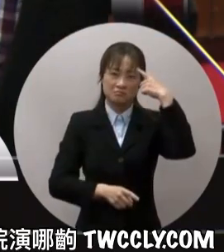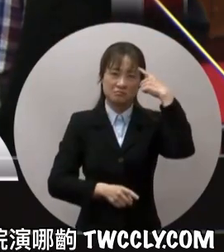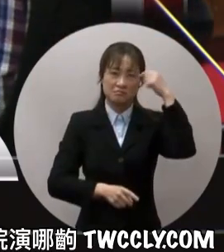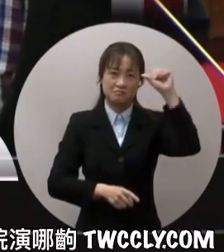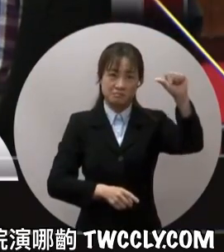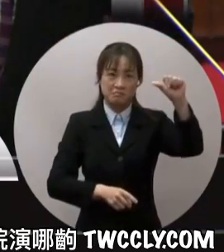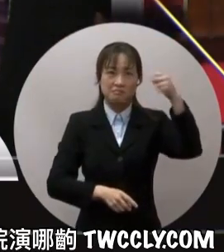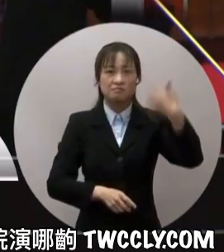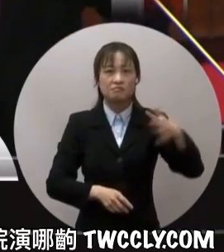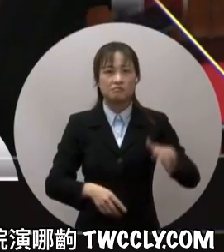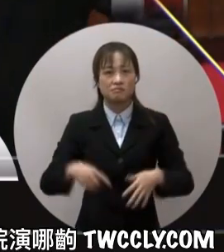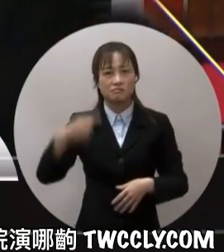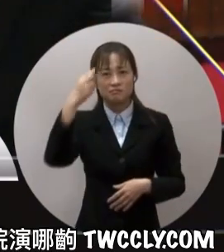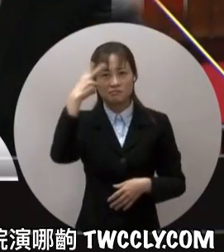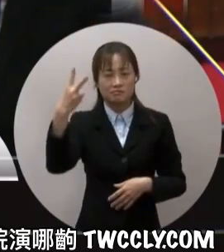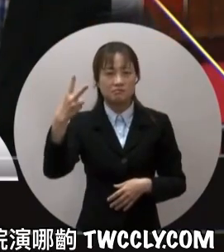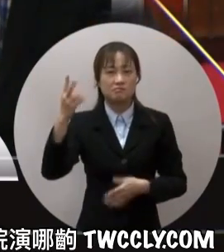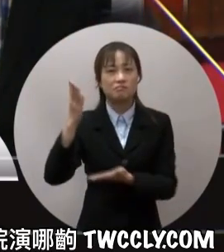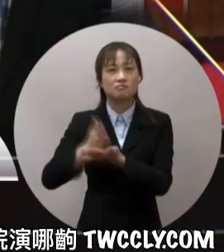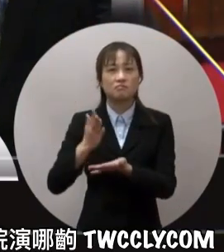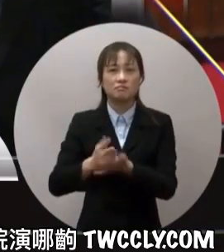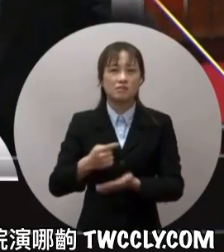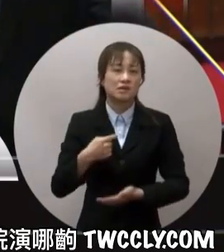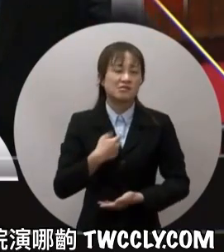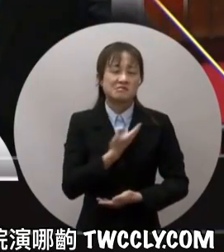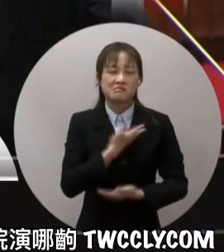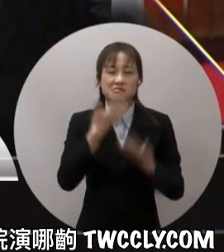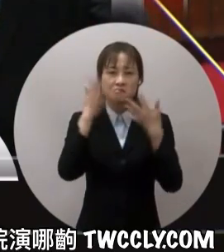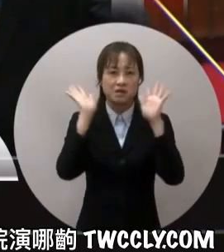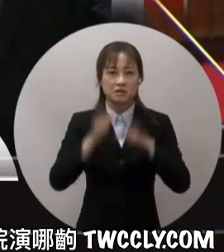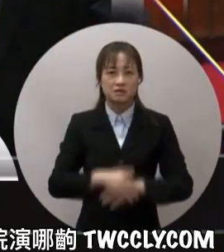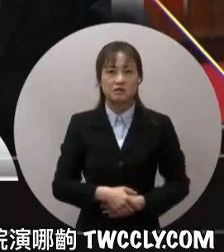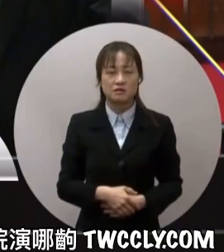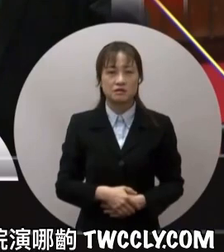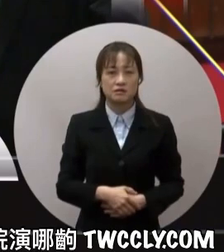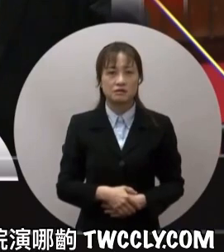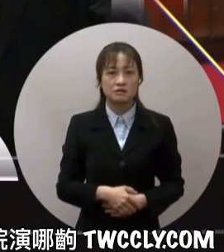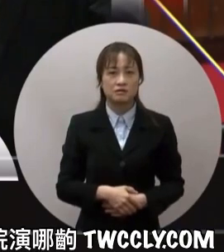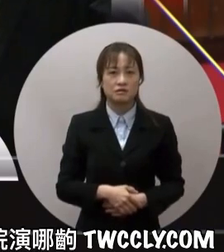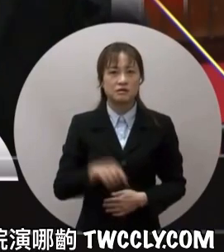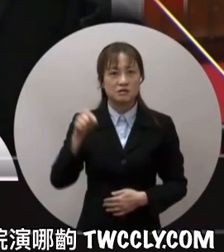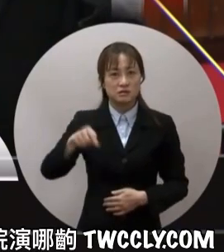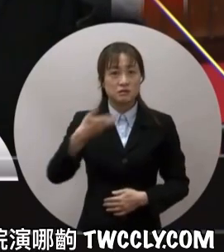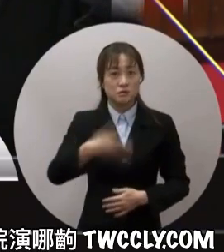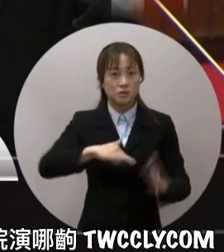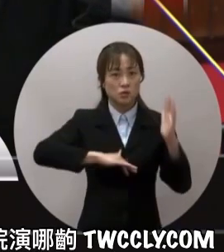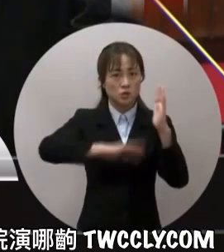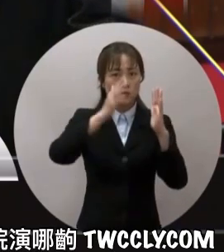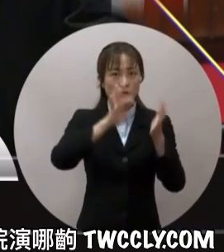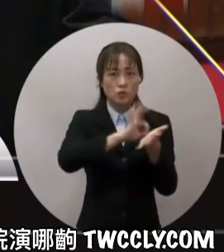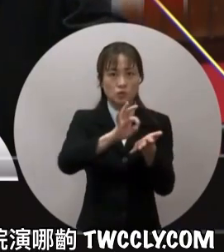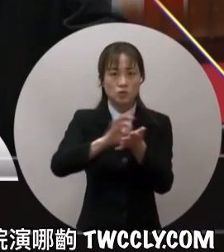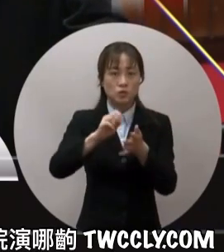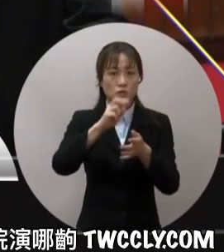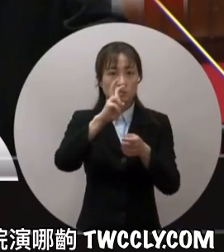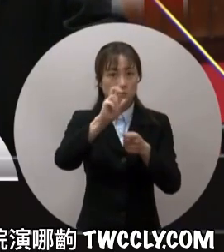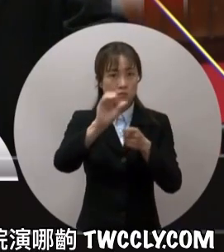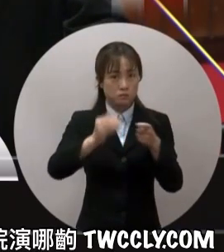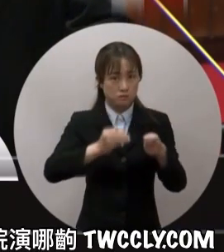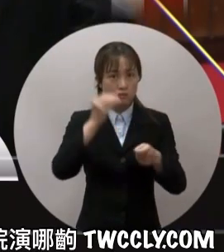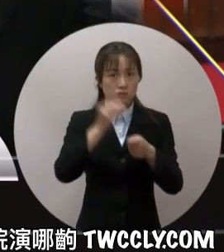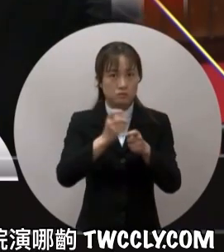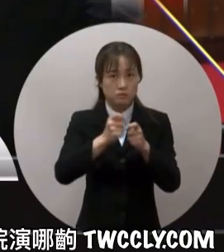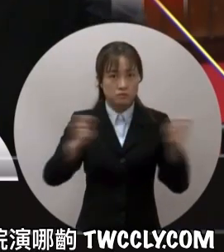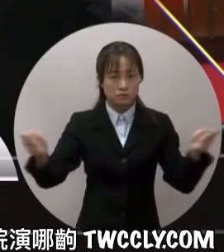屈沒力你要知道李宇蘭水庫啟用二十九的簽我們廟裡管一天